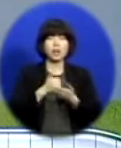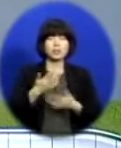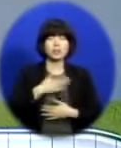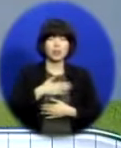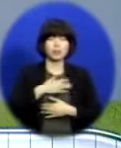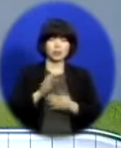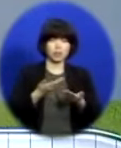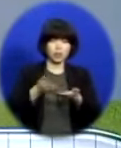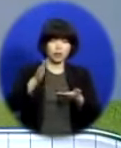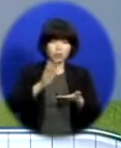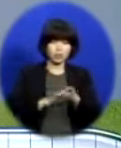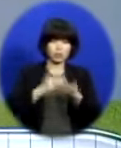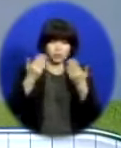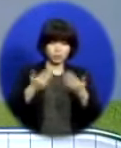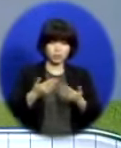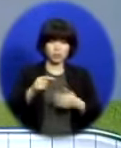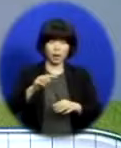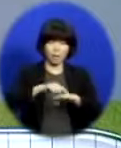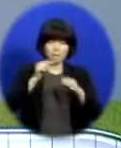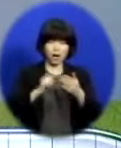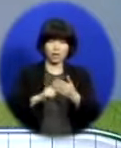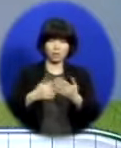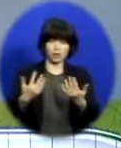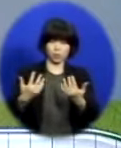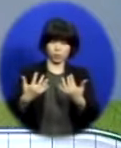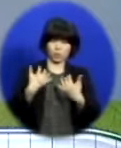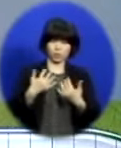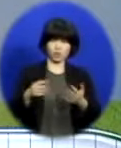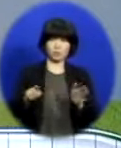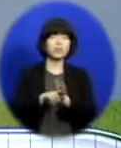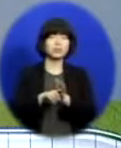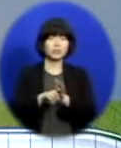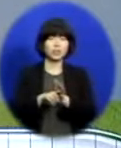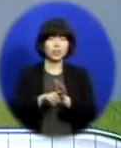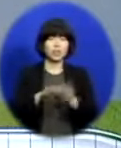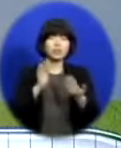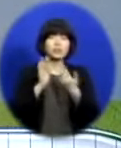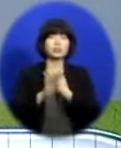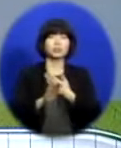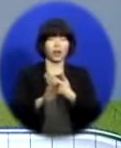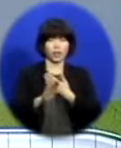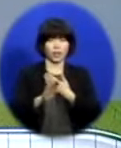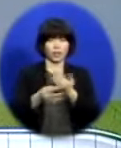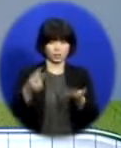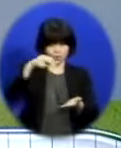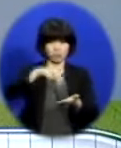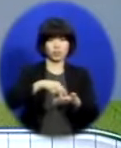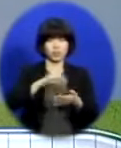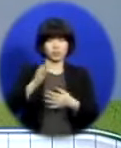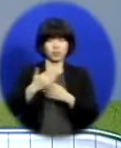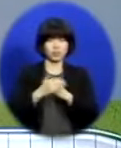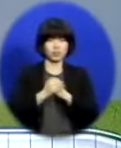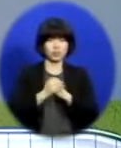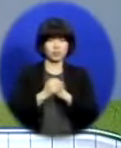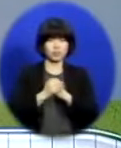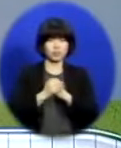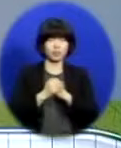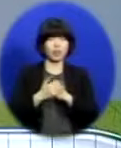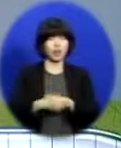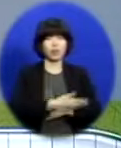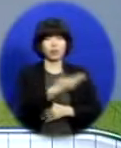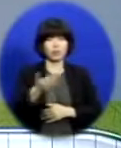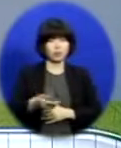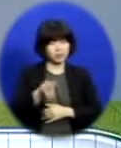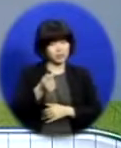그게 마음이 확 믿어 지더라 그리고 그가 일어났어요 여러분